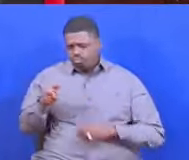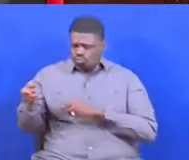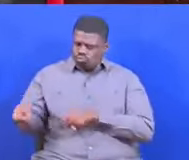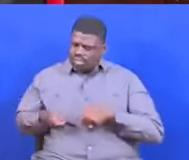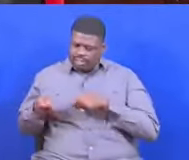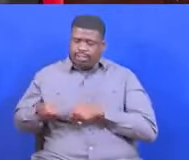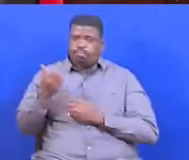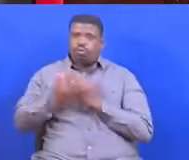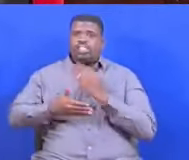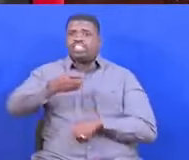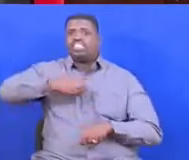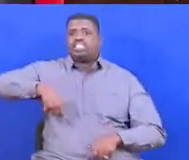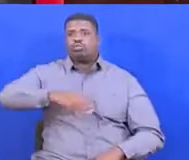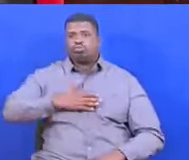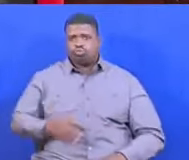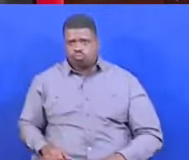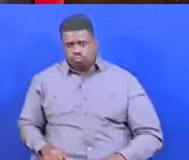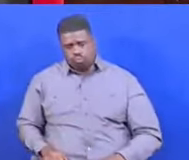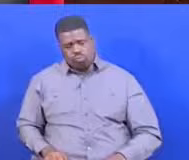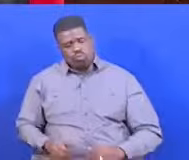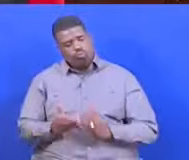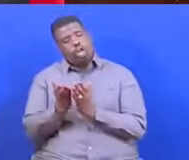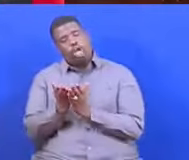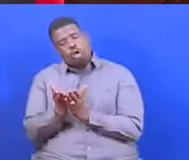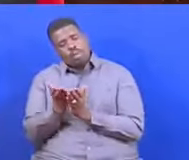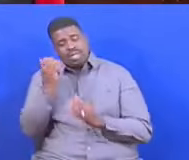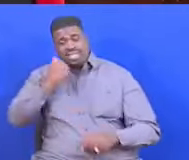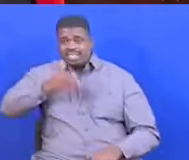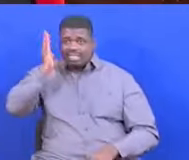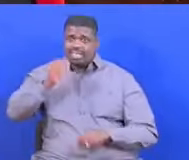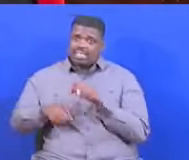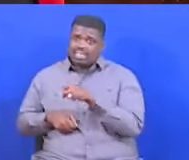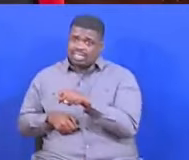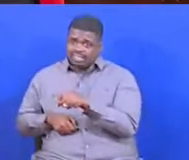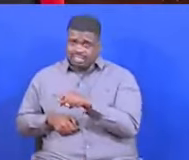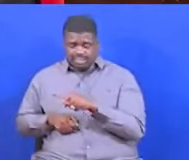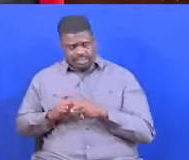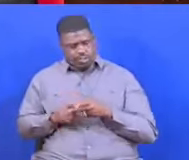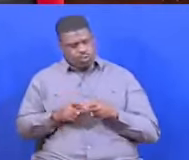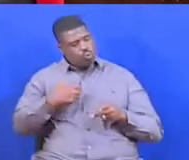yetu. Tunachoomba serikali na mheshimiwa waziri mkuu,